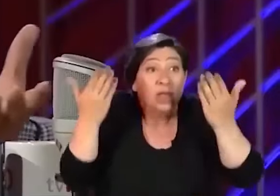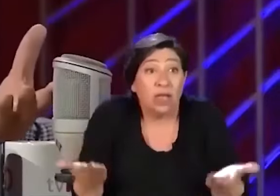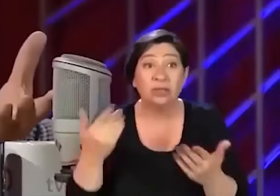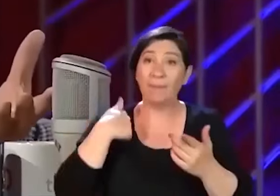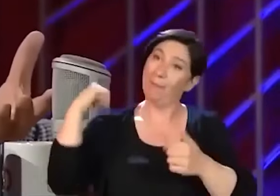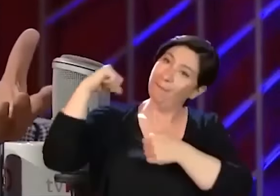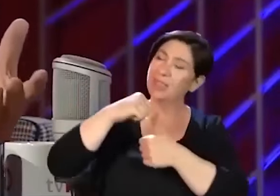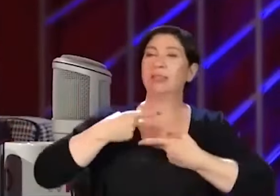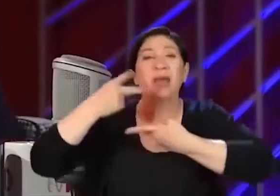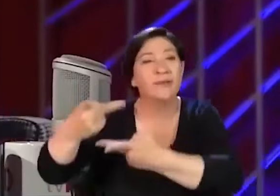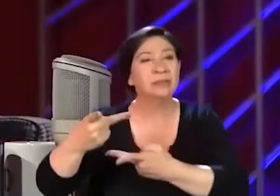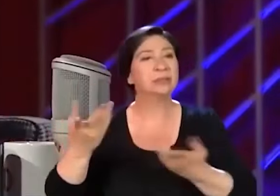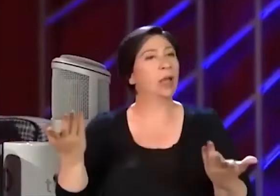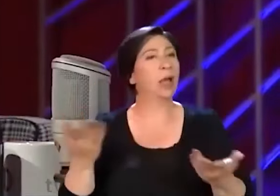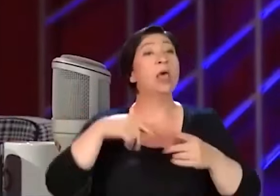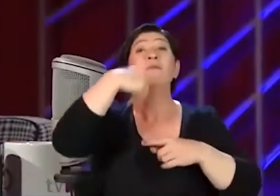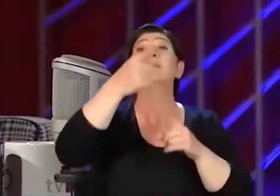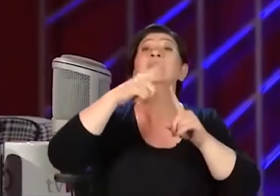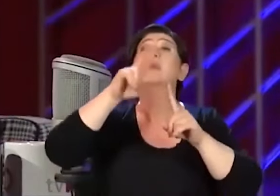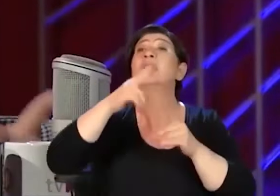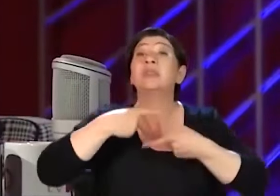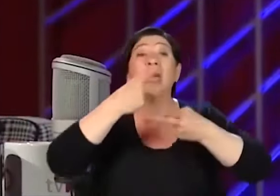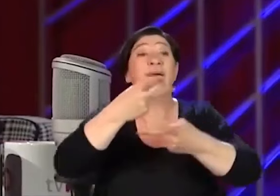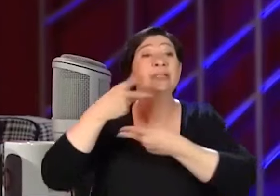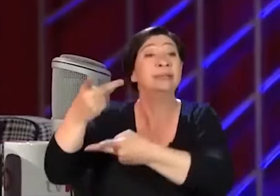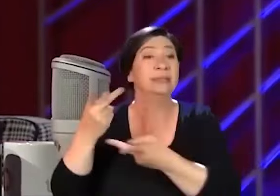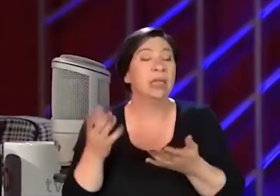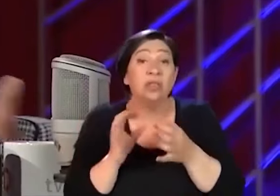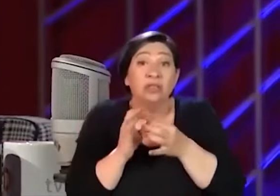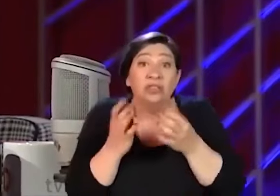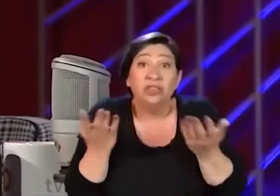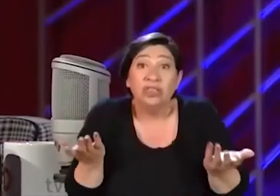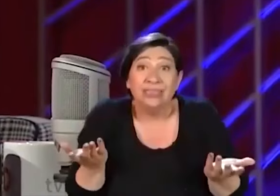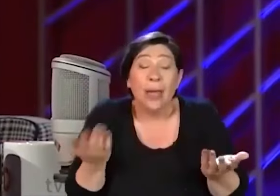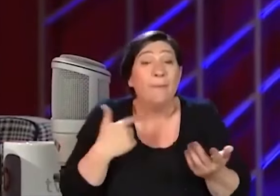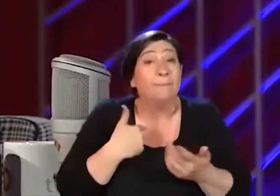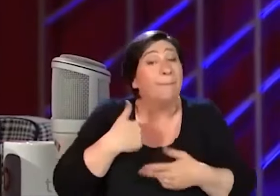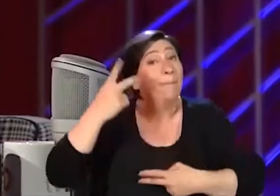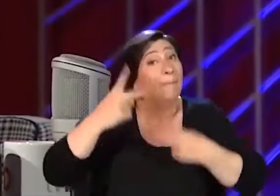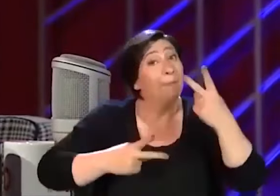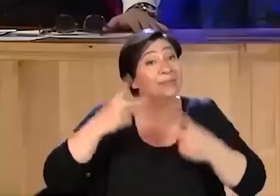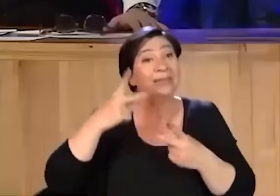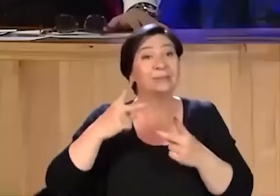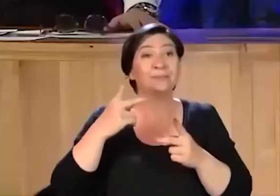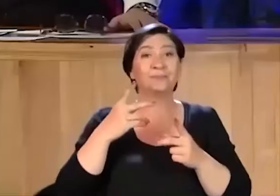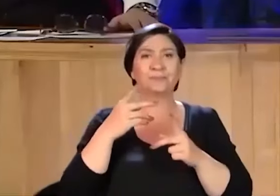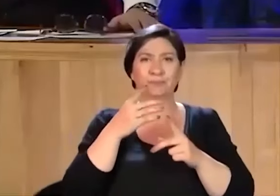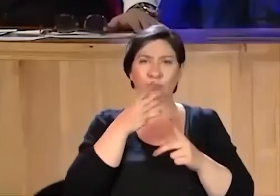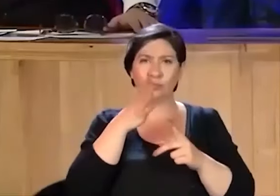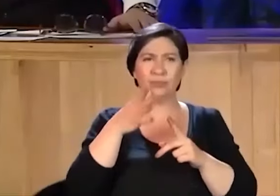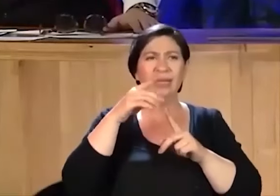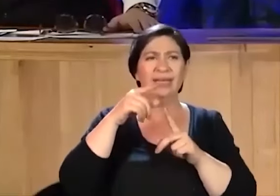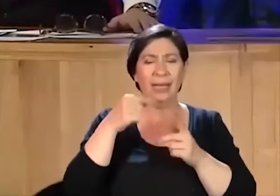beni davet etseler. Diğer kanallar da etseler. Yani niçin? Ya ben bazen tabii medya takip var